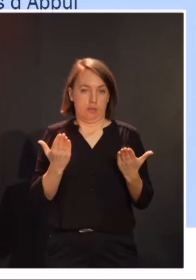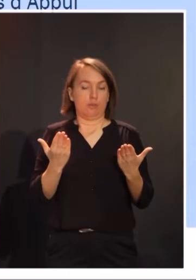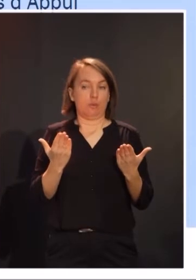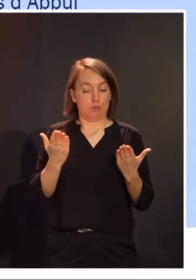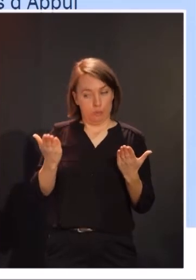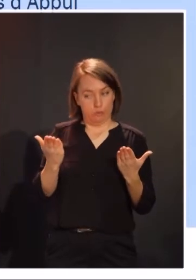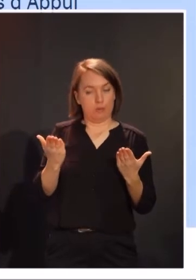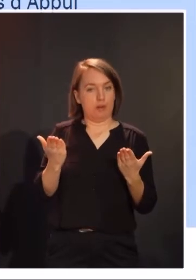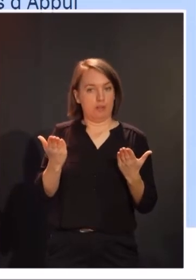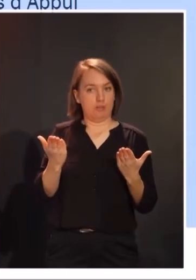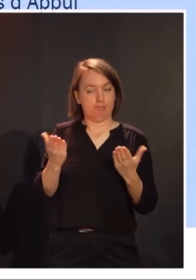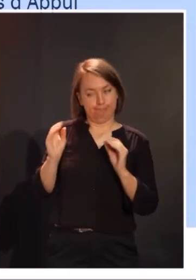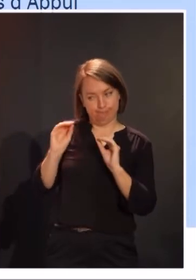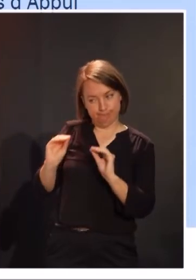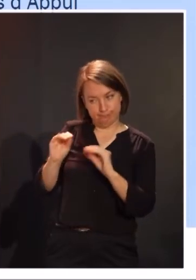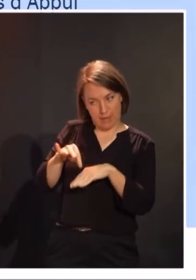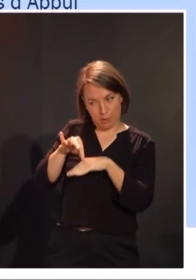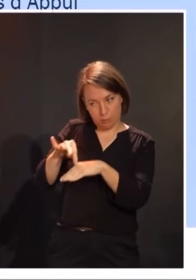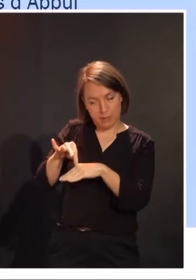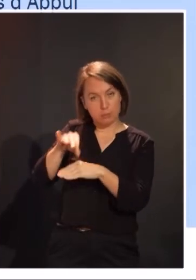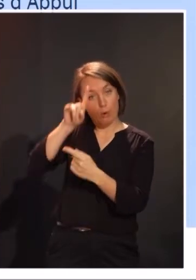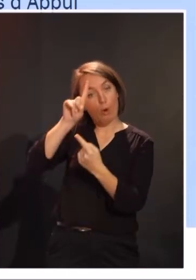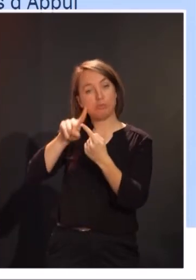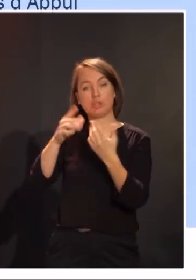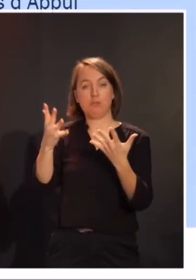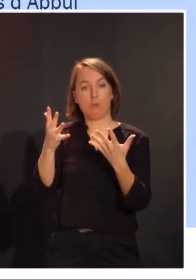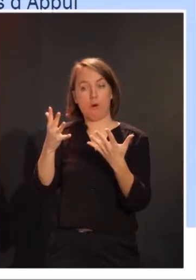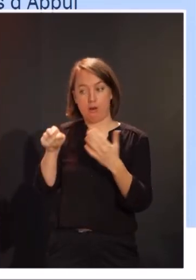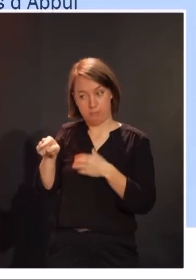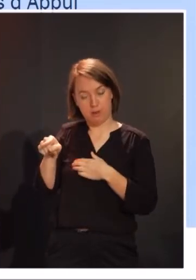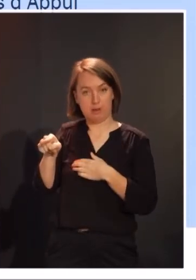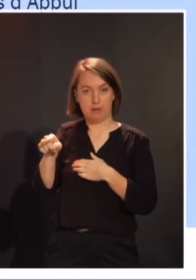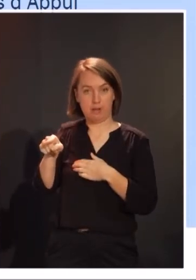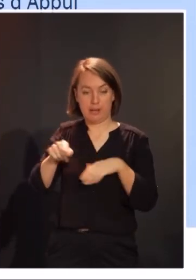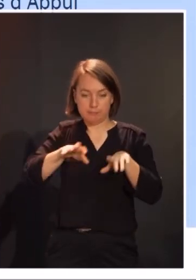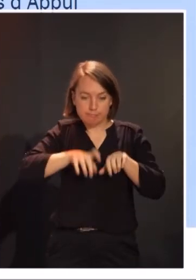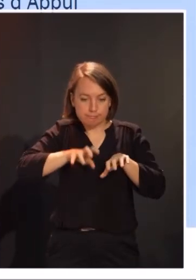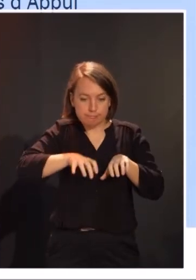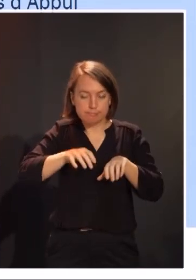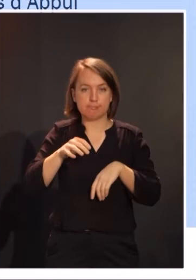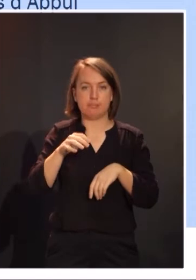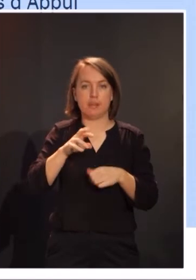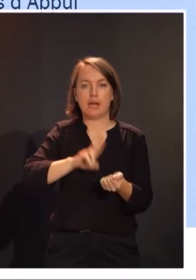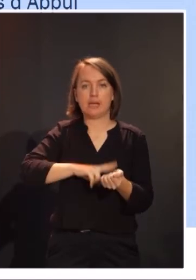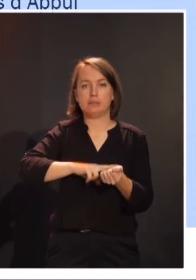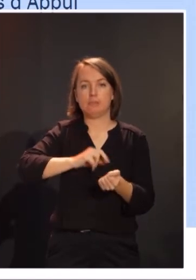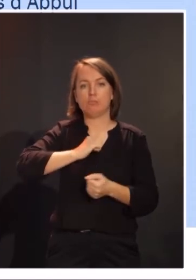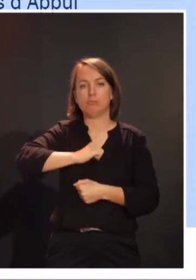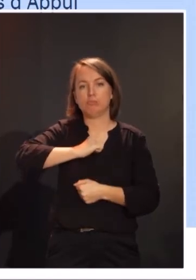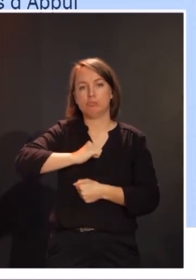une vitesse de frappe qui soit plus fonctionnelle, donc de lui proposer un entraînement à la frappe,